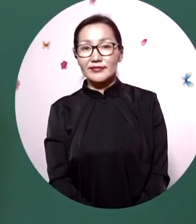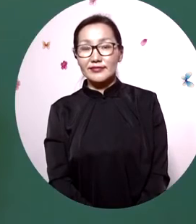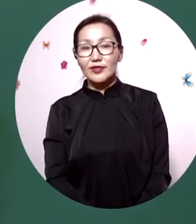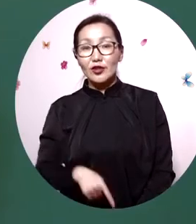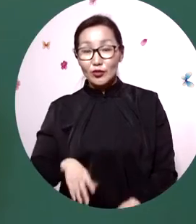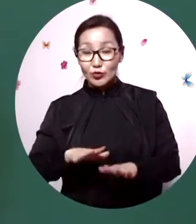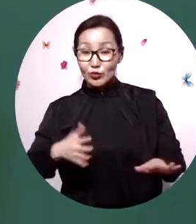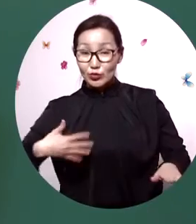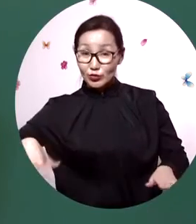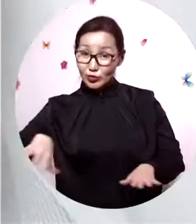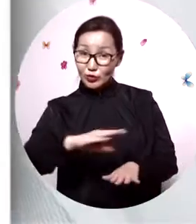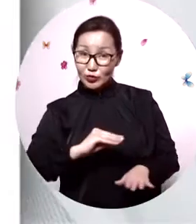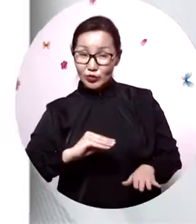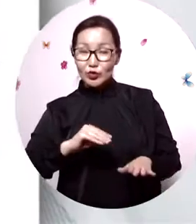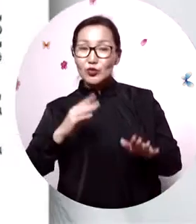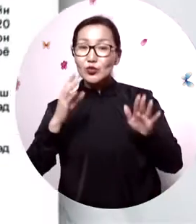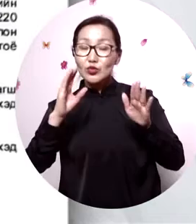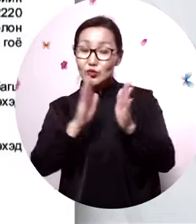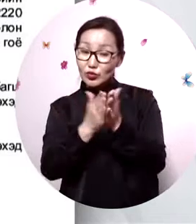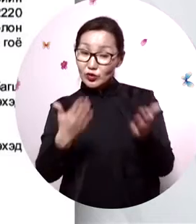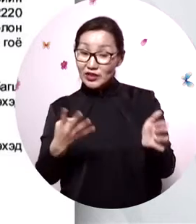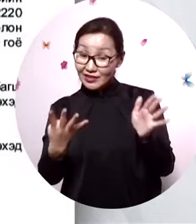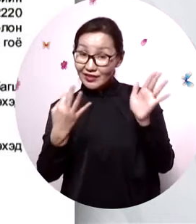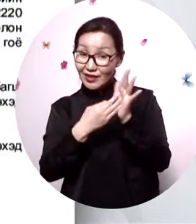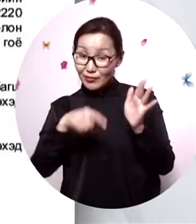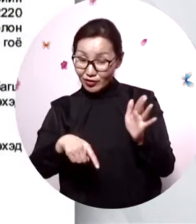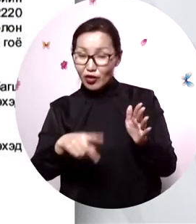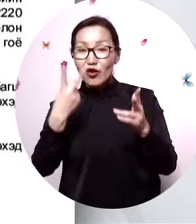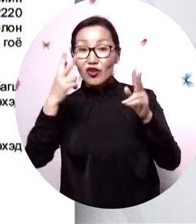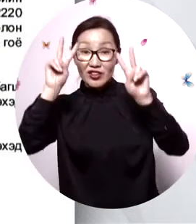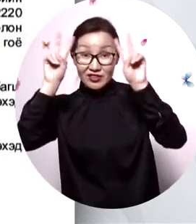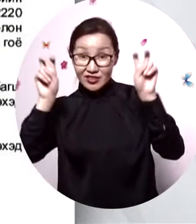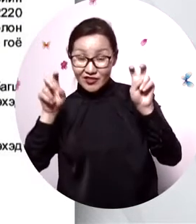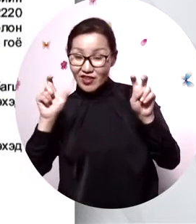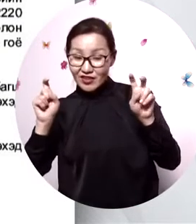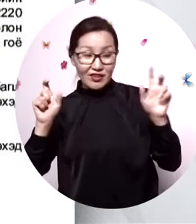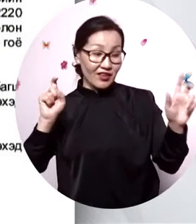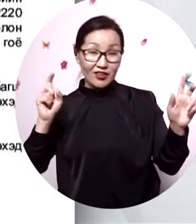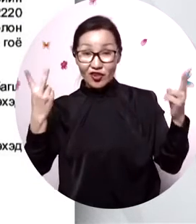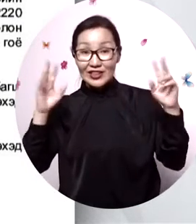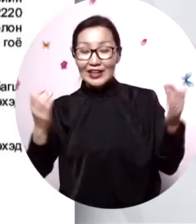За, ингээд манай хүүхдүүд сурах хичгийн хуудас 98-д байгаа хоёр ихе гаргаарай.